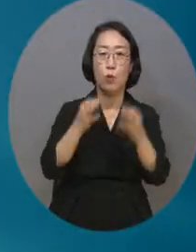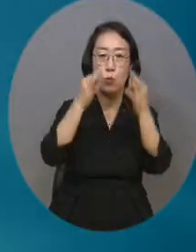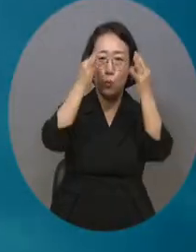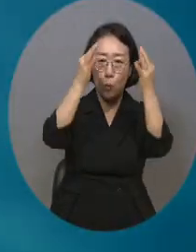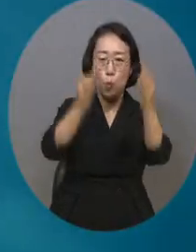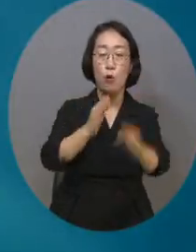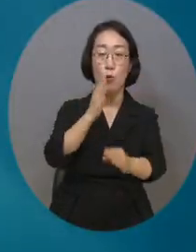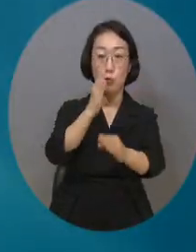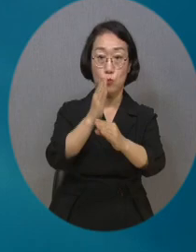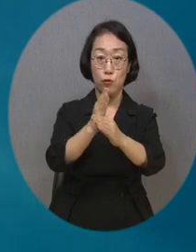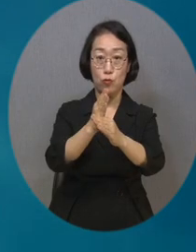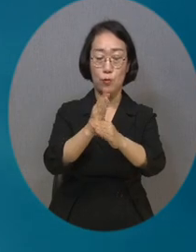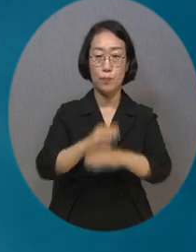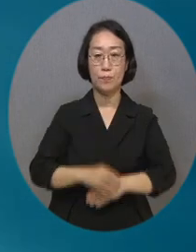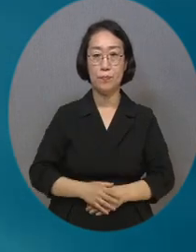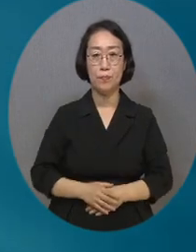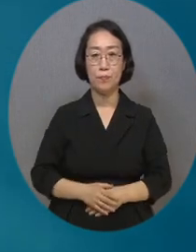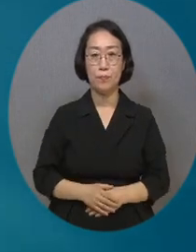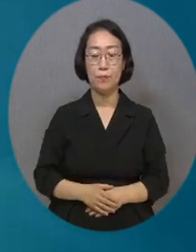뉴스 김정현입니다.